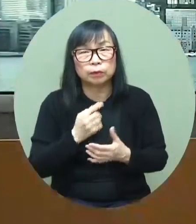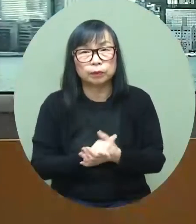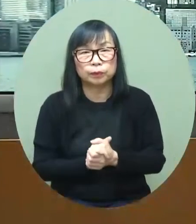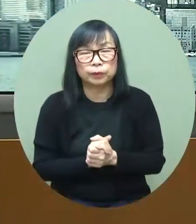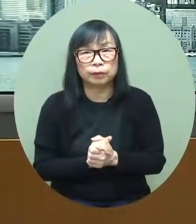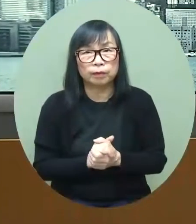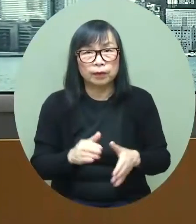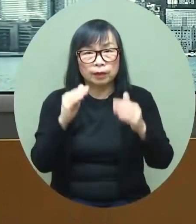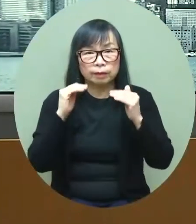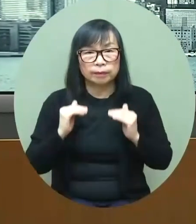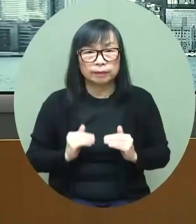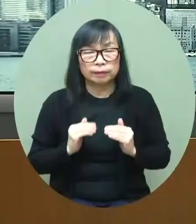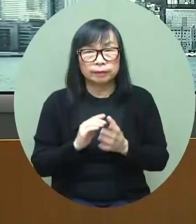題，